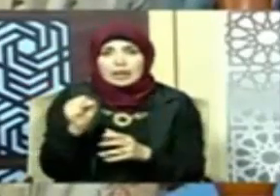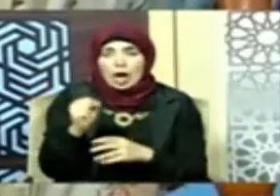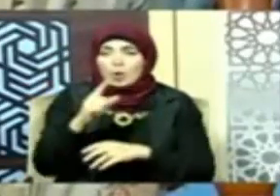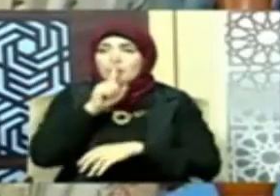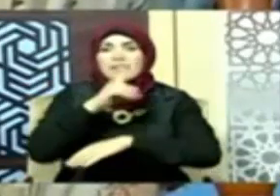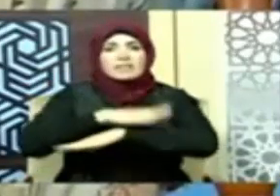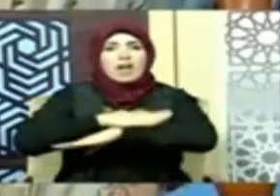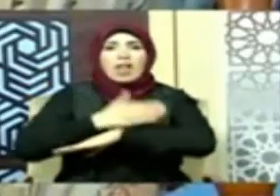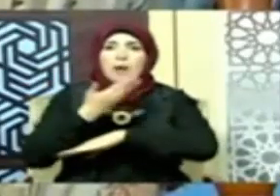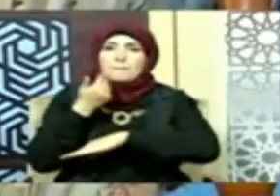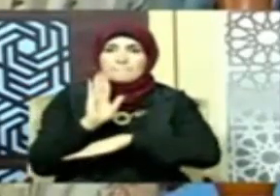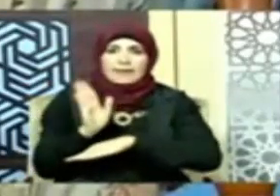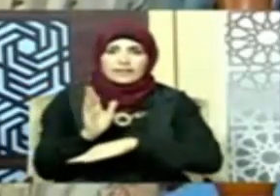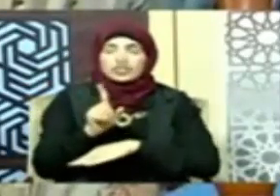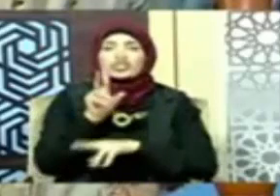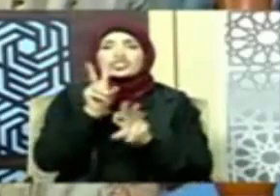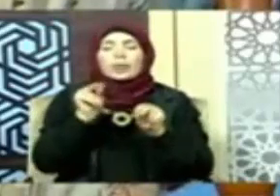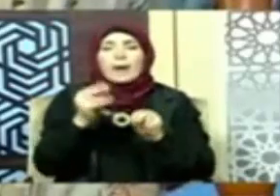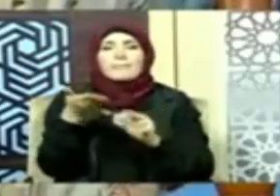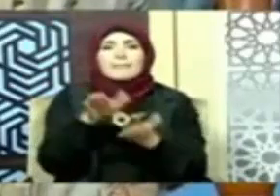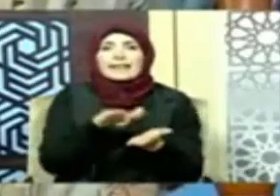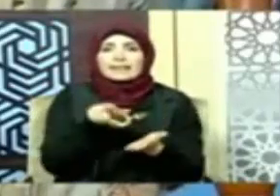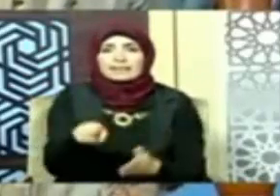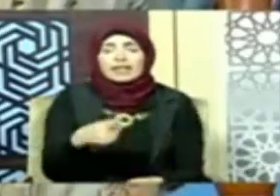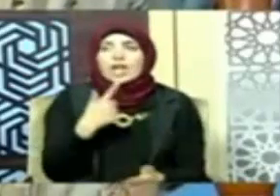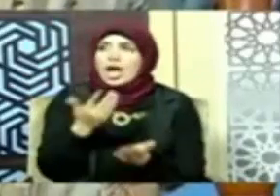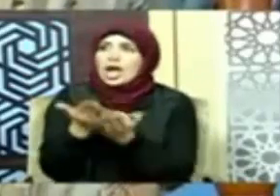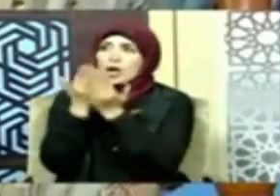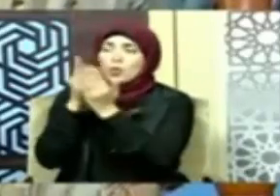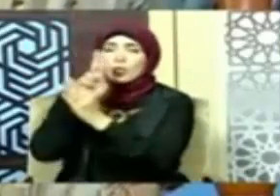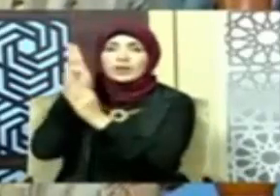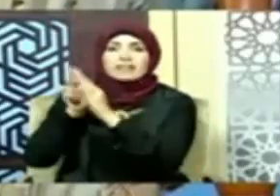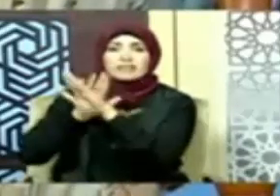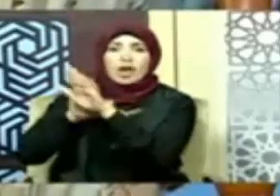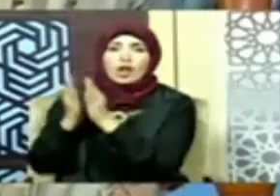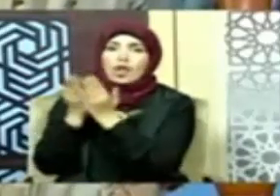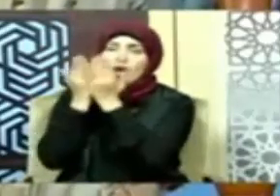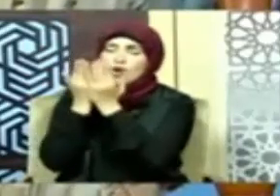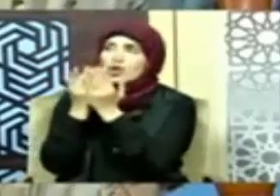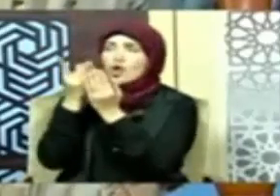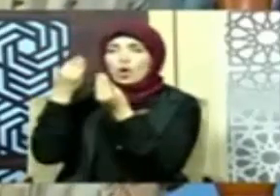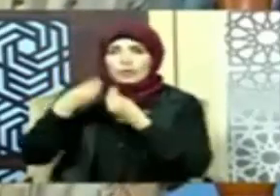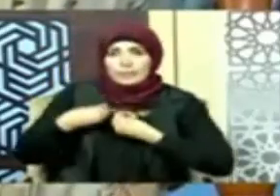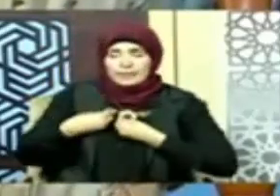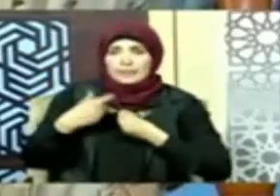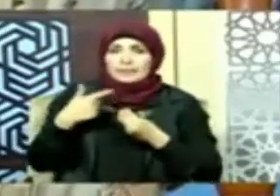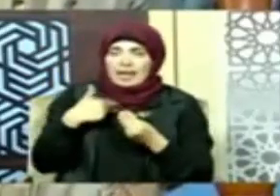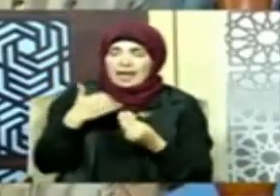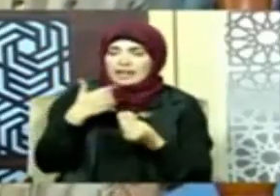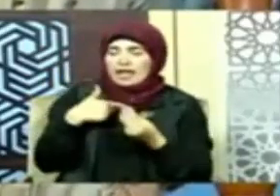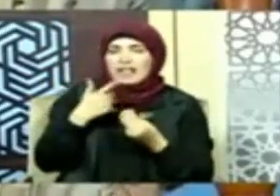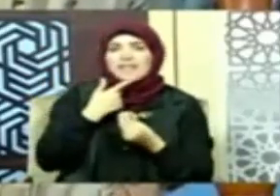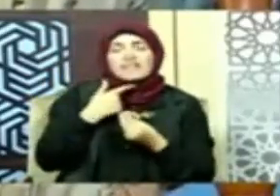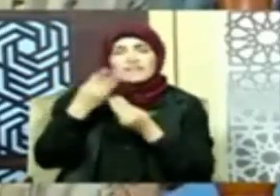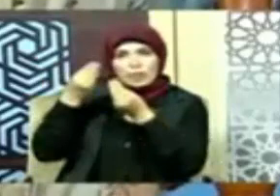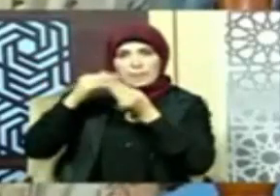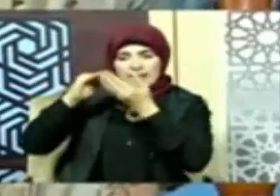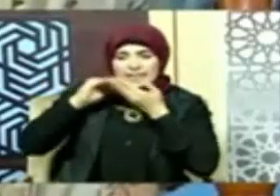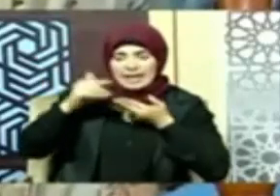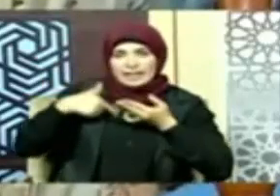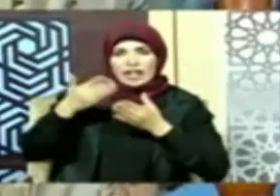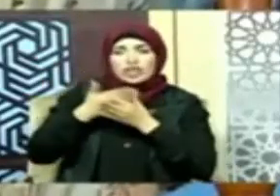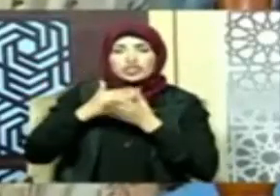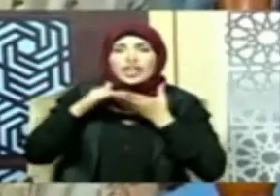الله أن يجعلنا وإياكم ممن تقضى عليهم وعلى أيديهم